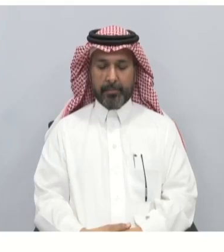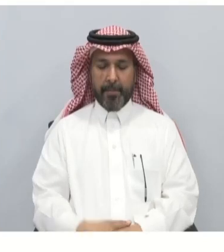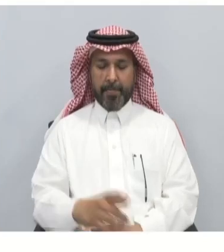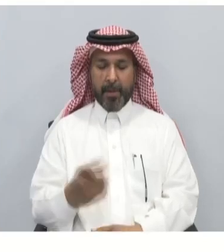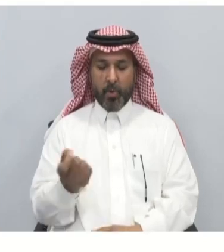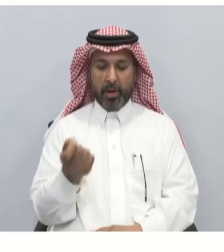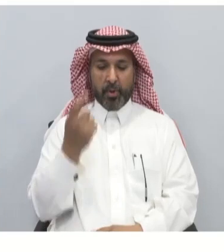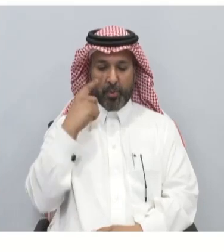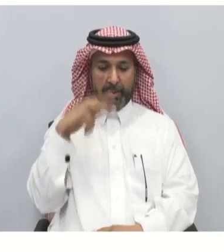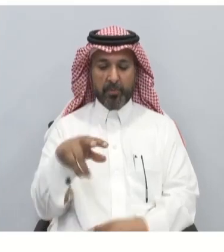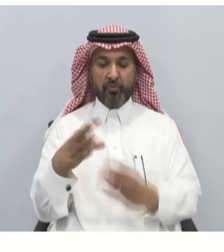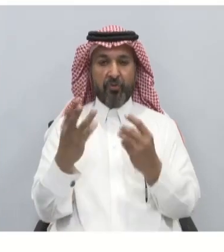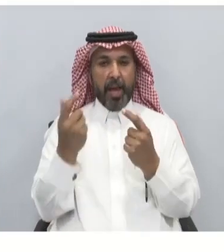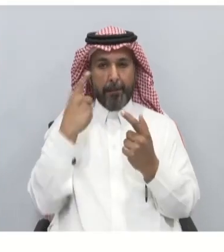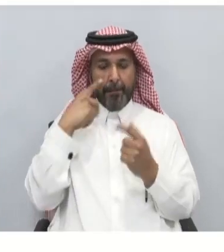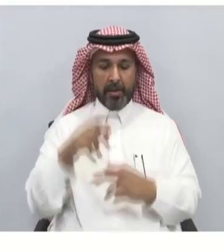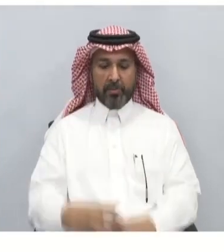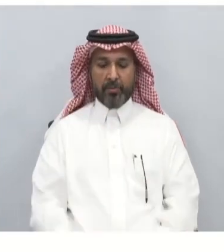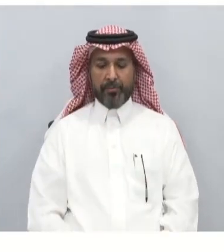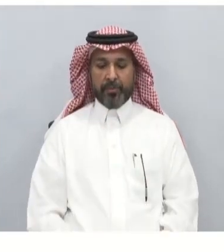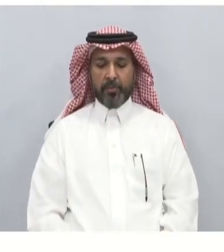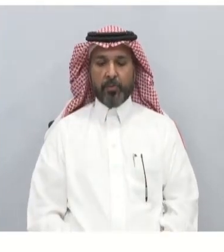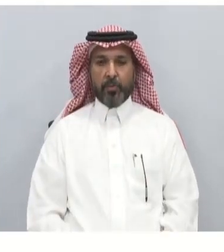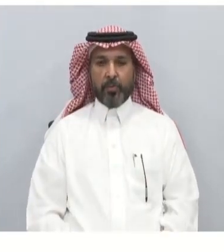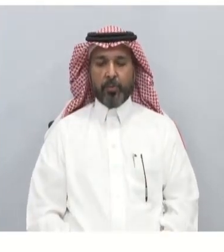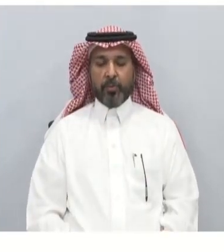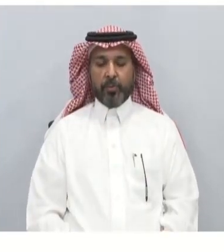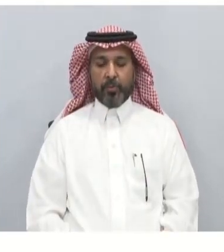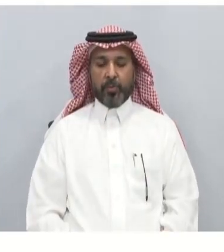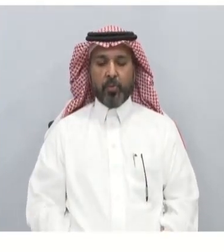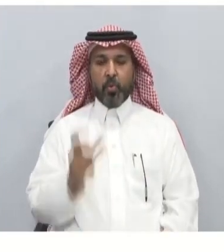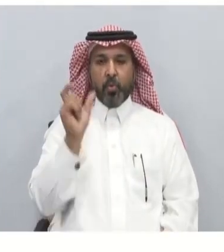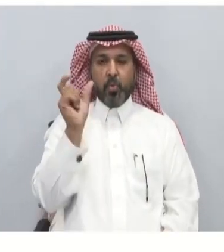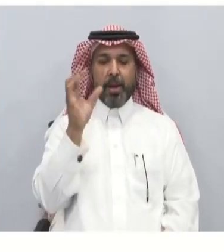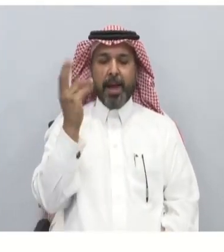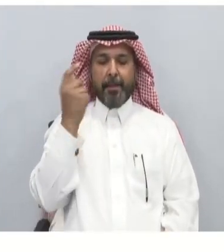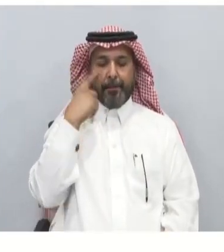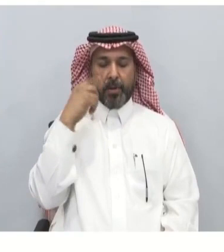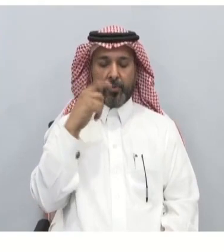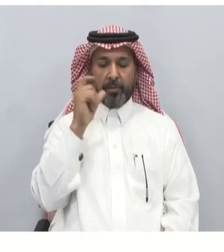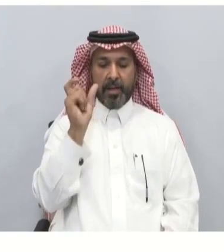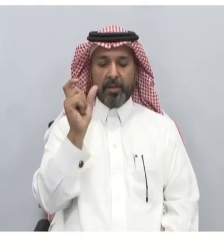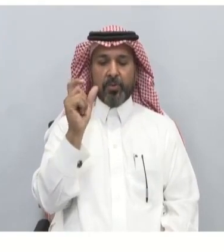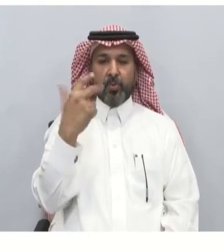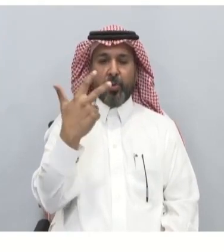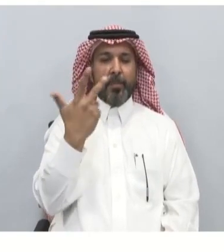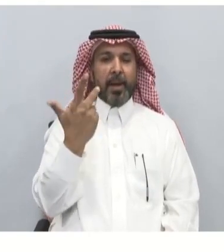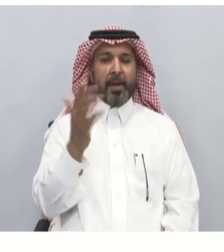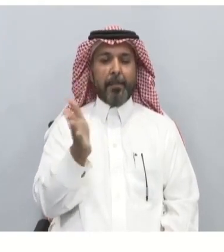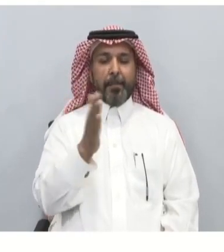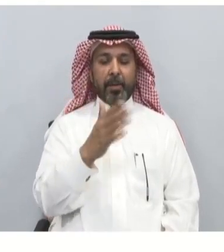اكتب عبارة لإيجاد الحد النوني واستعملها لإيجاد قيمة الحد عند نون المعطى، يعني نريد حنا الحد الثامن. طبعا